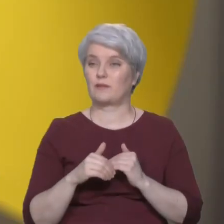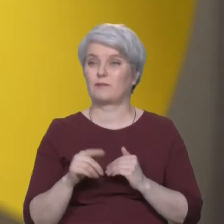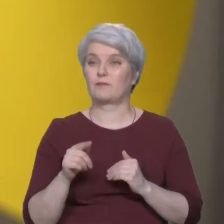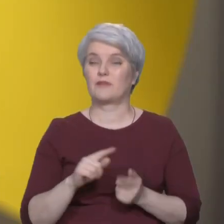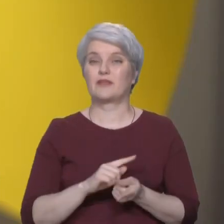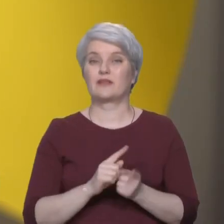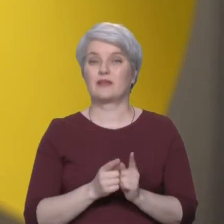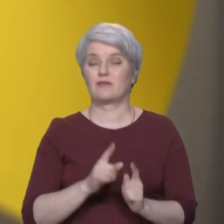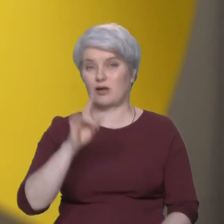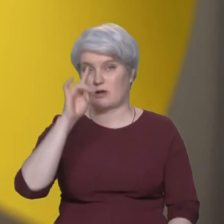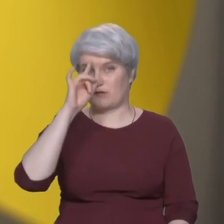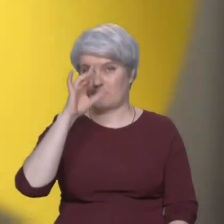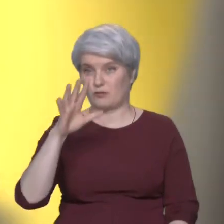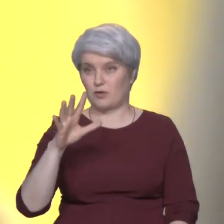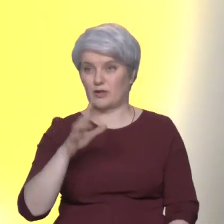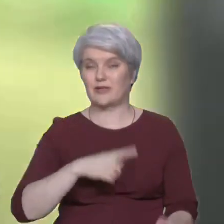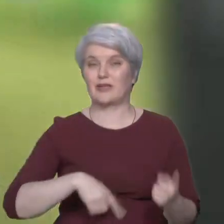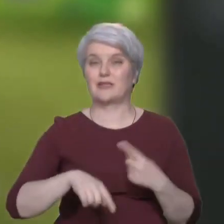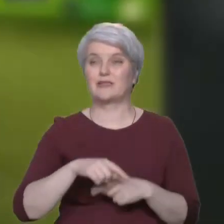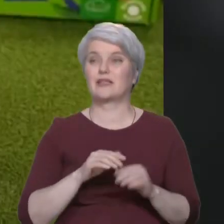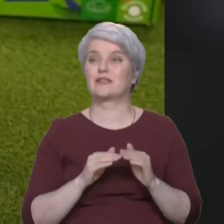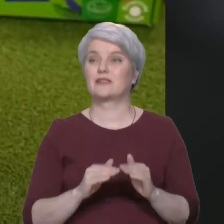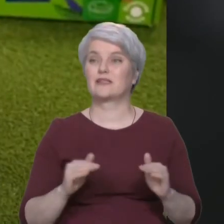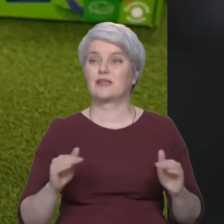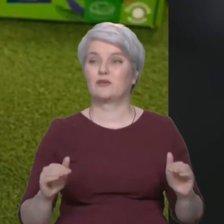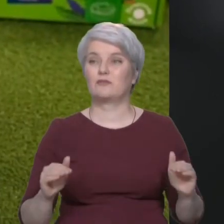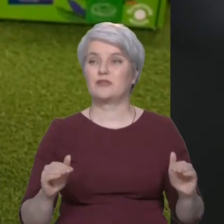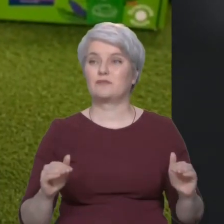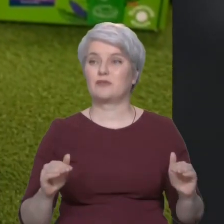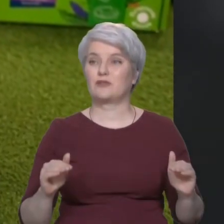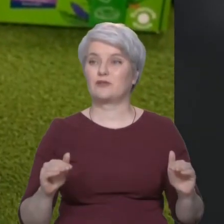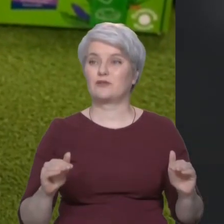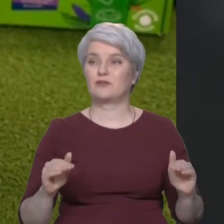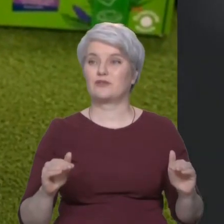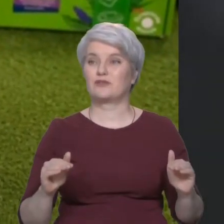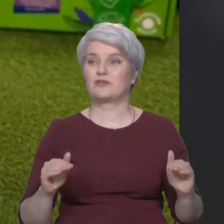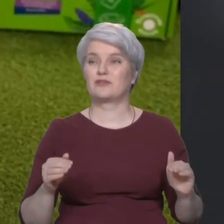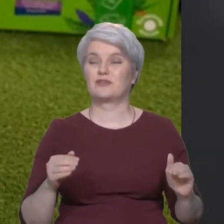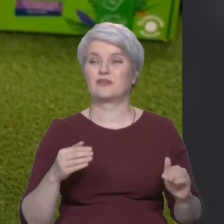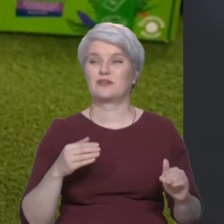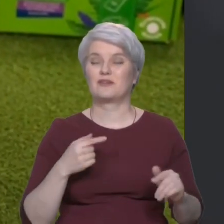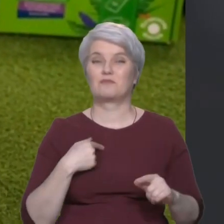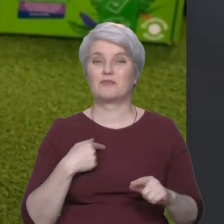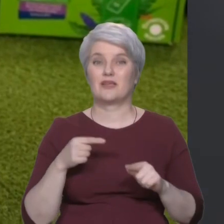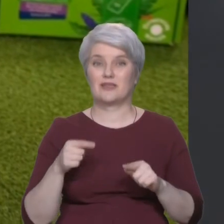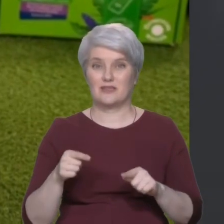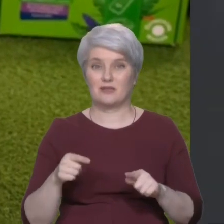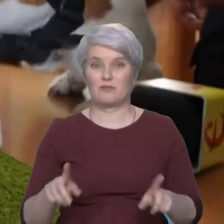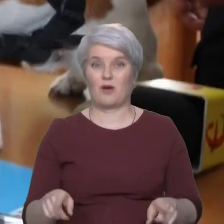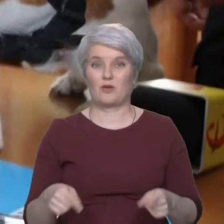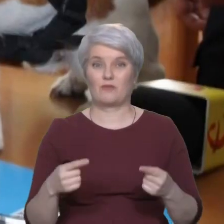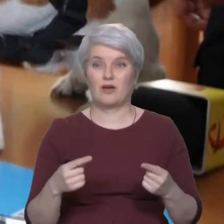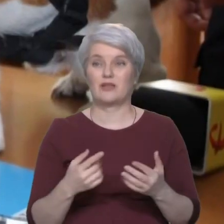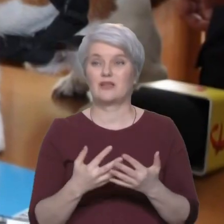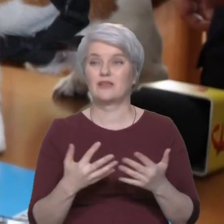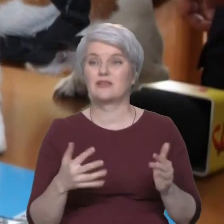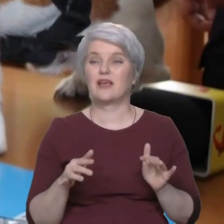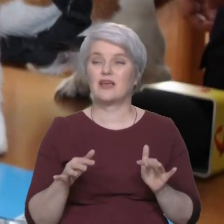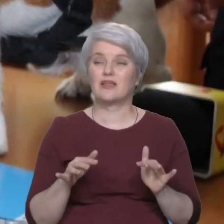став популярним от саме серед дітей. Ми завдяки йому організували багато речей, які у взаємодії з